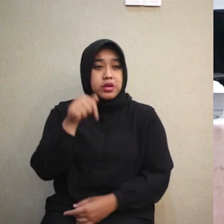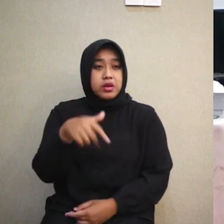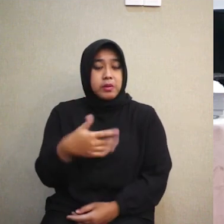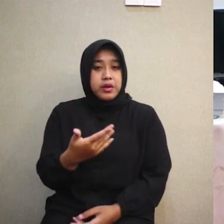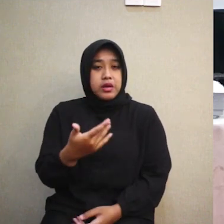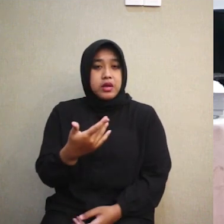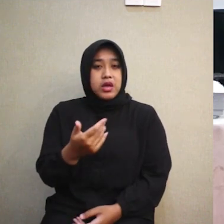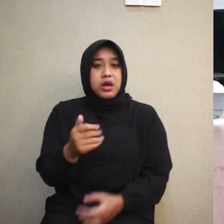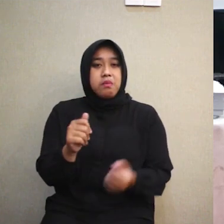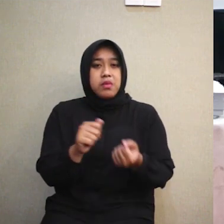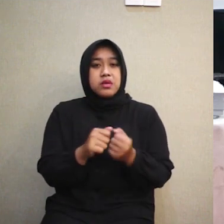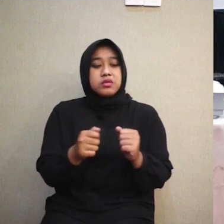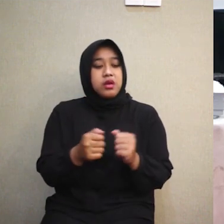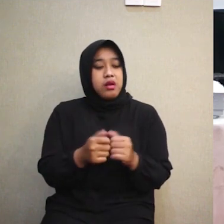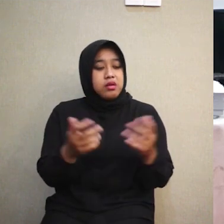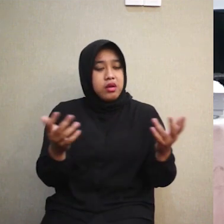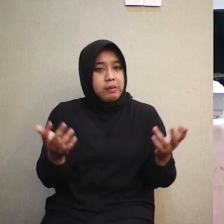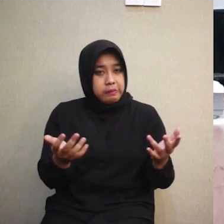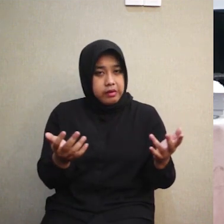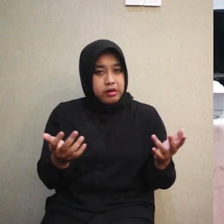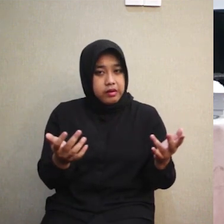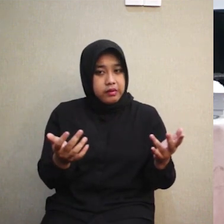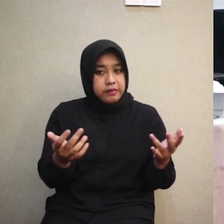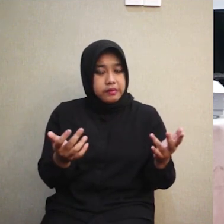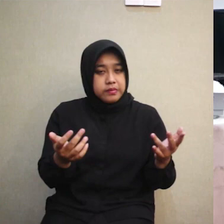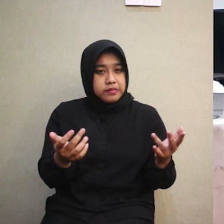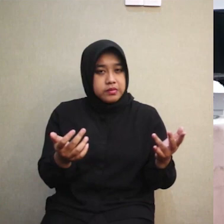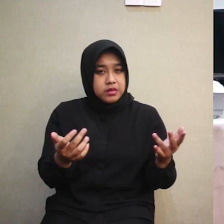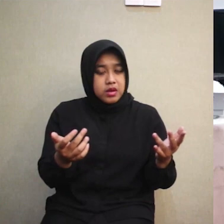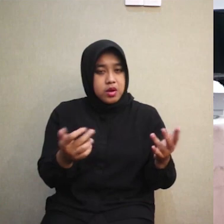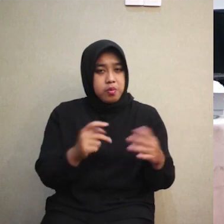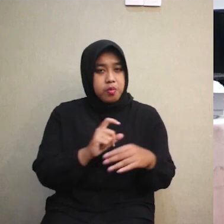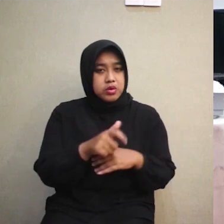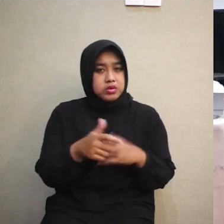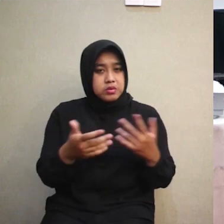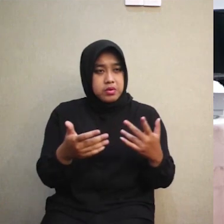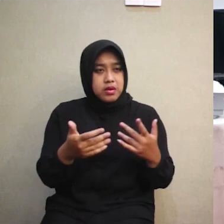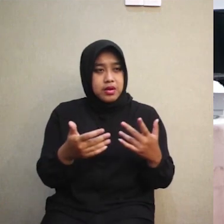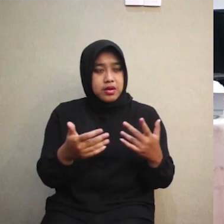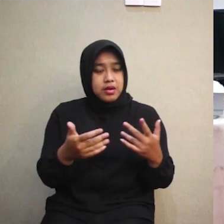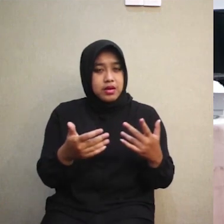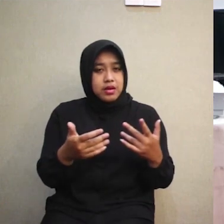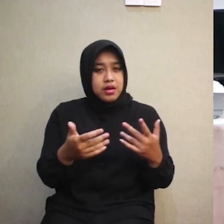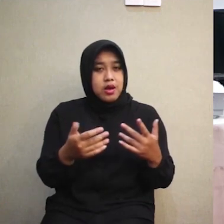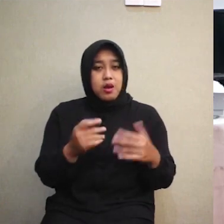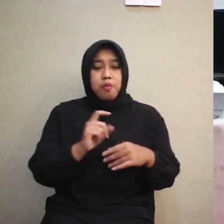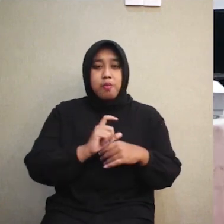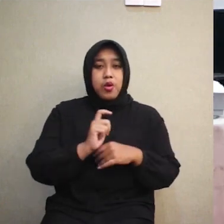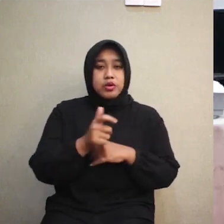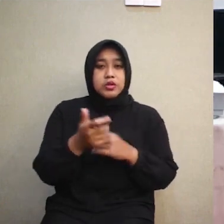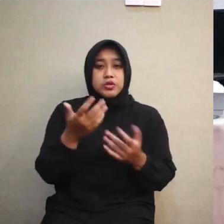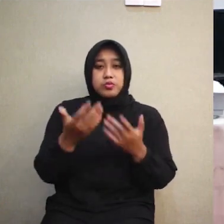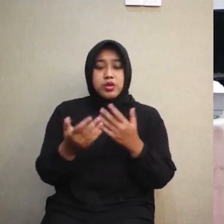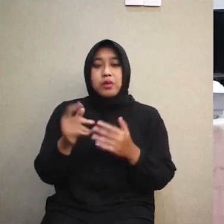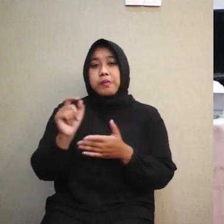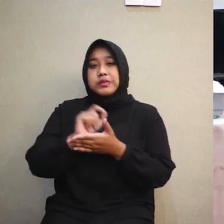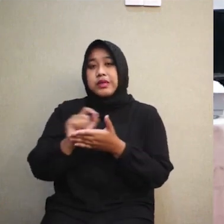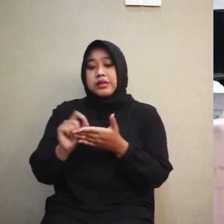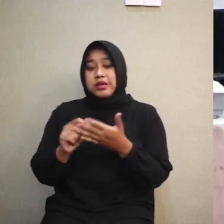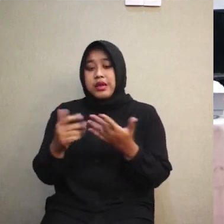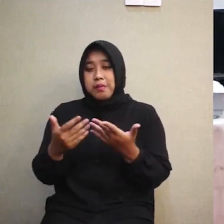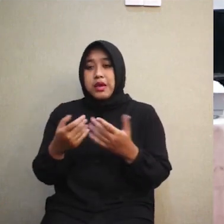Apa masalahnya apa atau mungkin programnya Tapi masalah Terus yang mungkin menjadi catatan